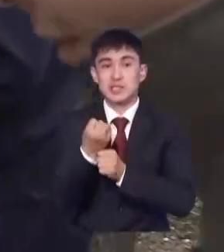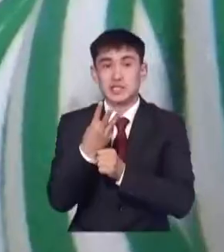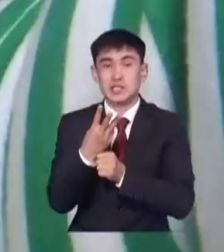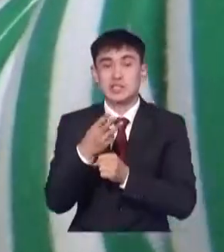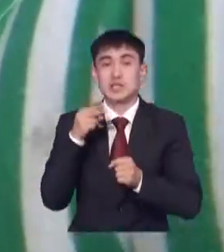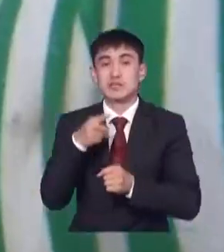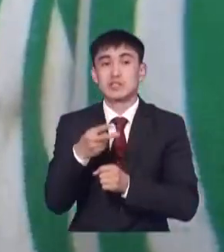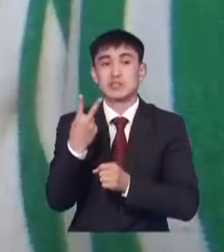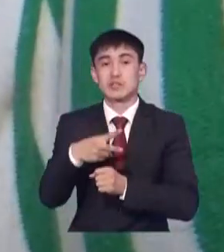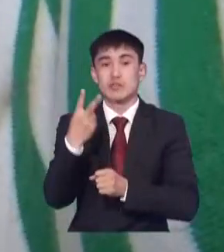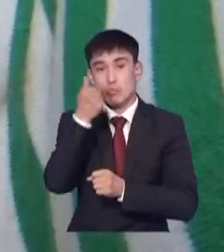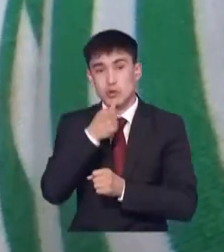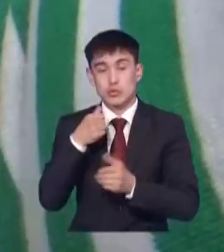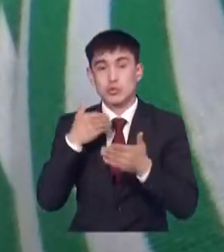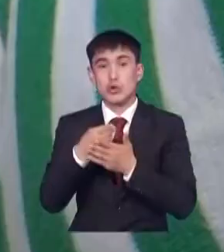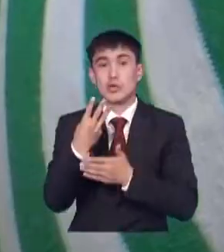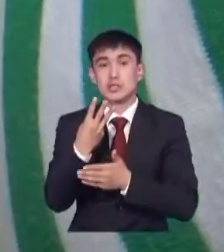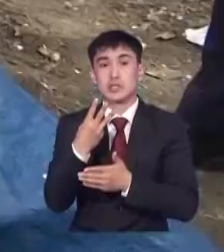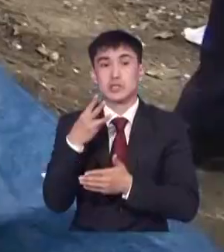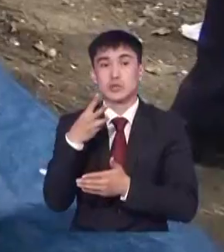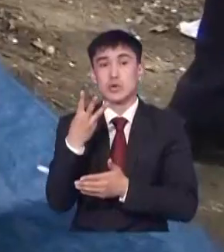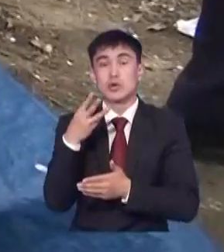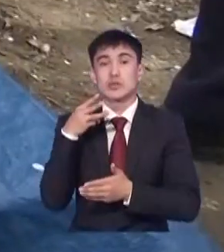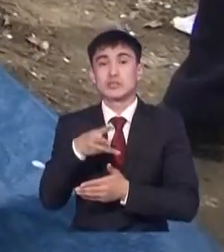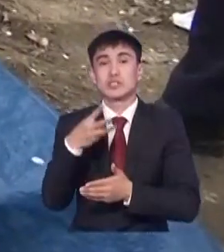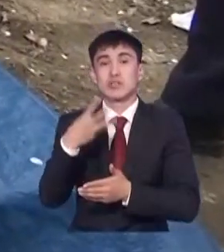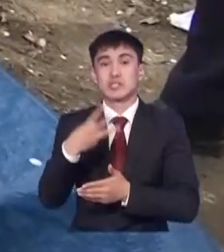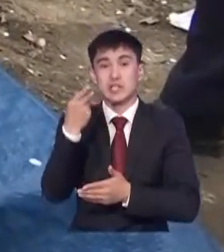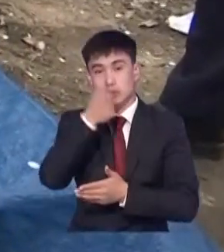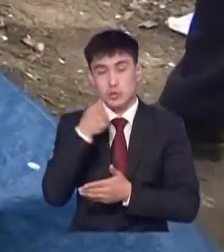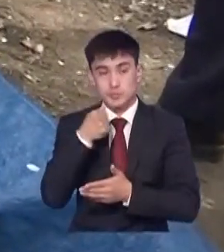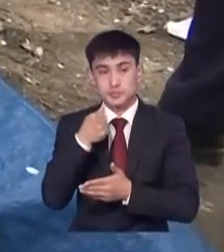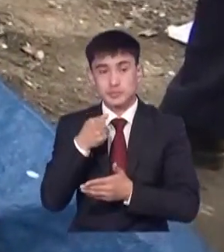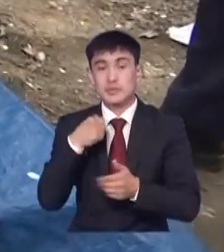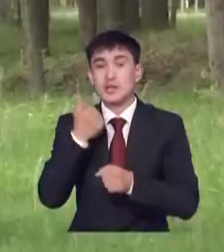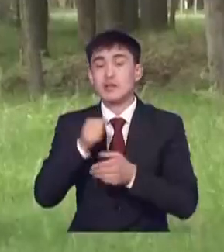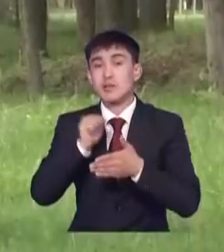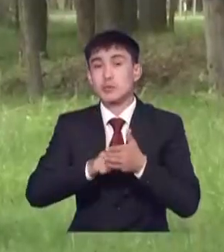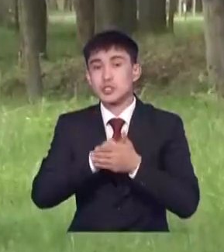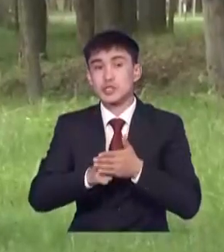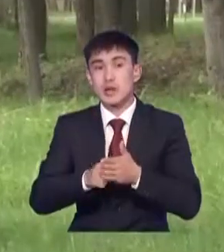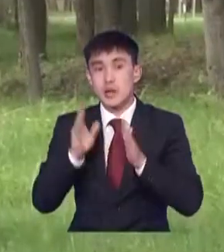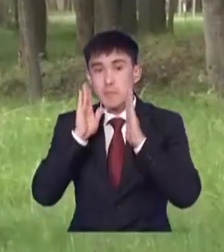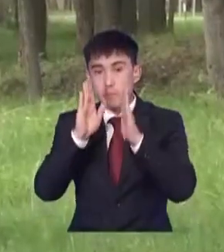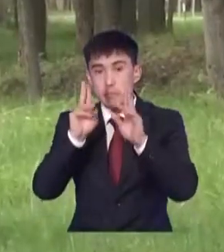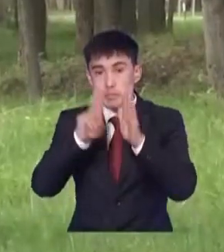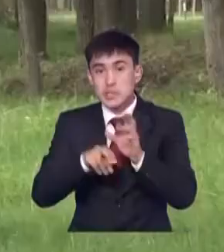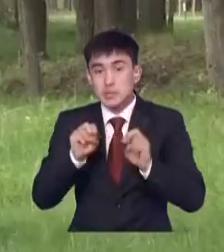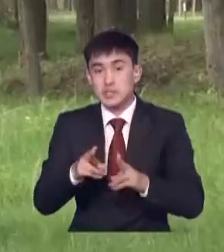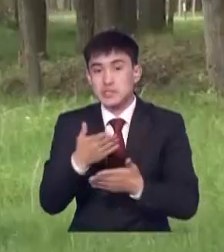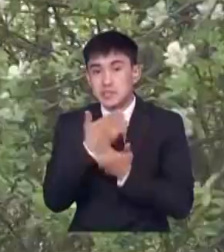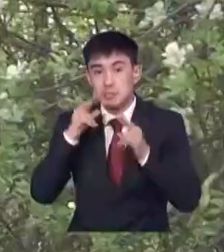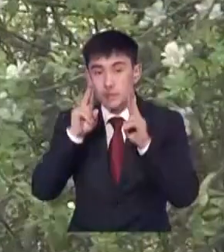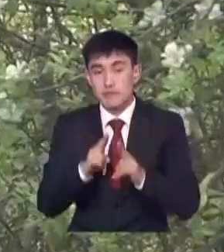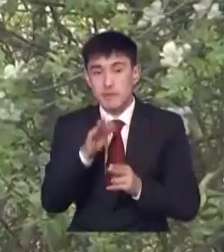13 в 2022 году до 3 в 2023. По словам экспертов, основной причиной пожаров является несоблюдение мер безопасности горожанами во